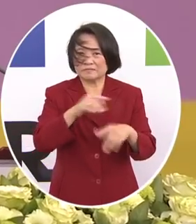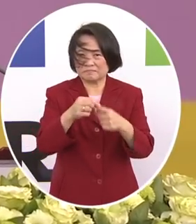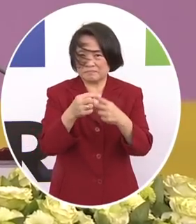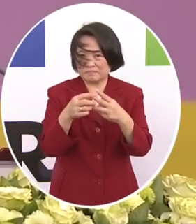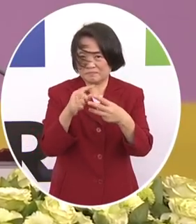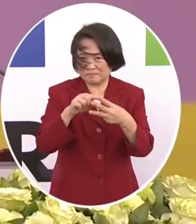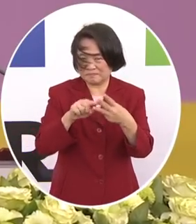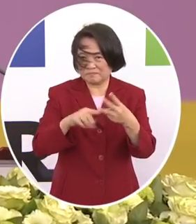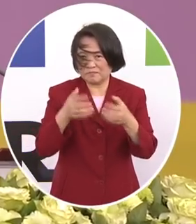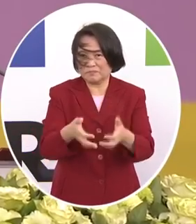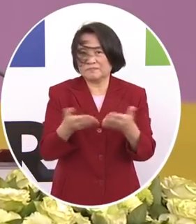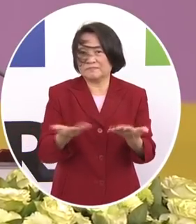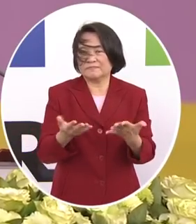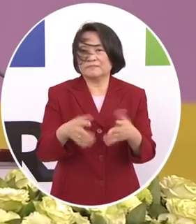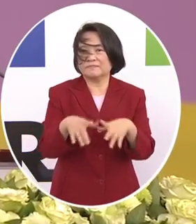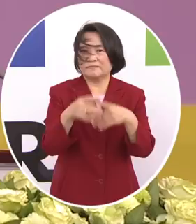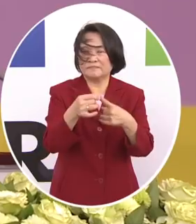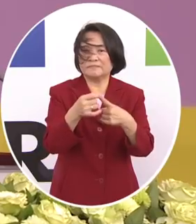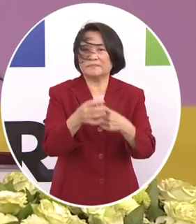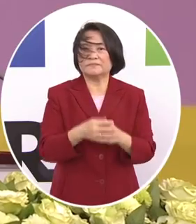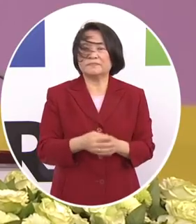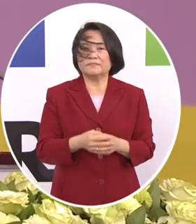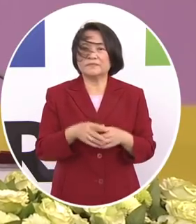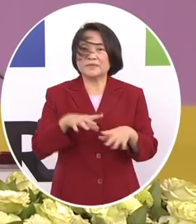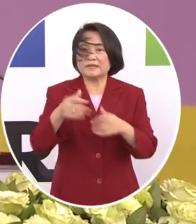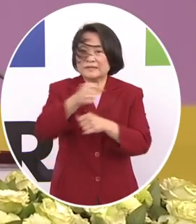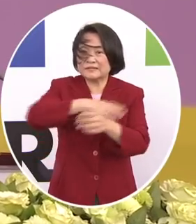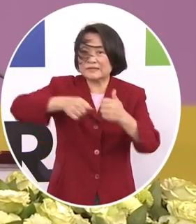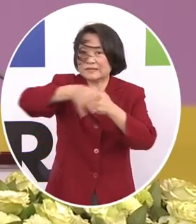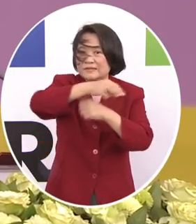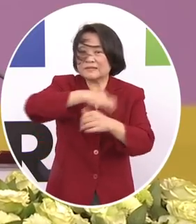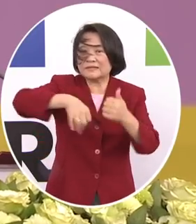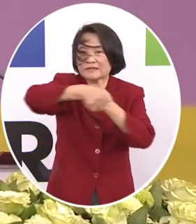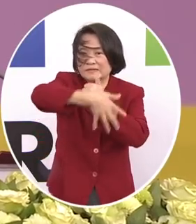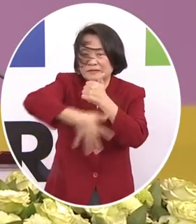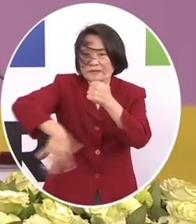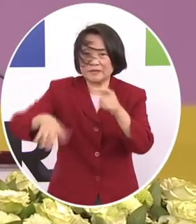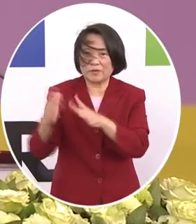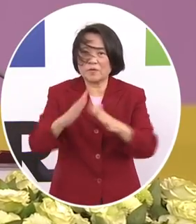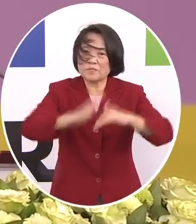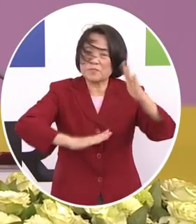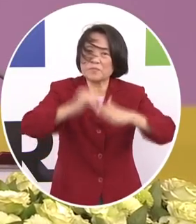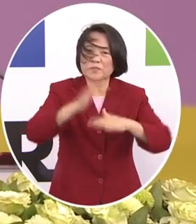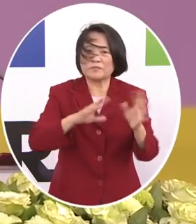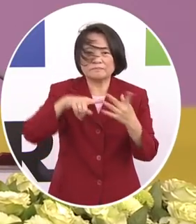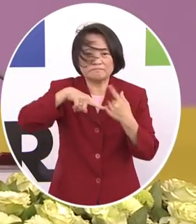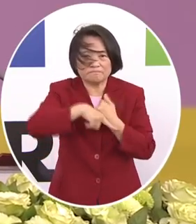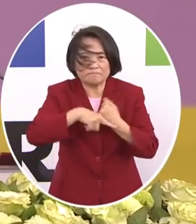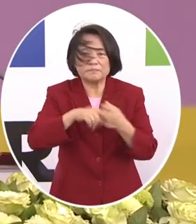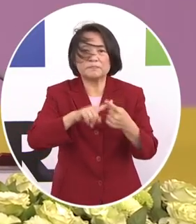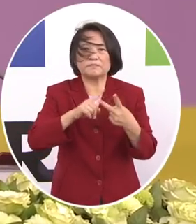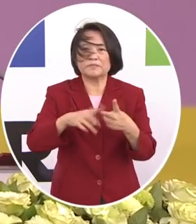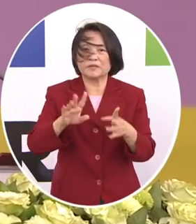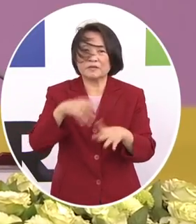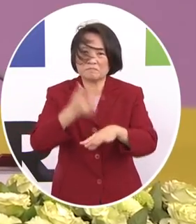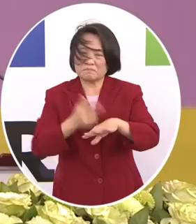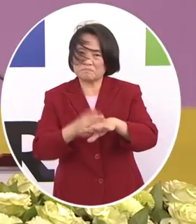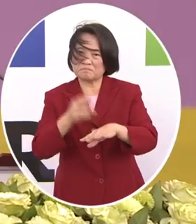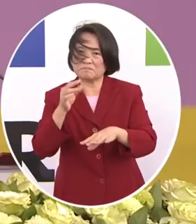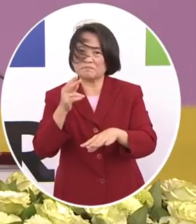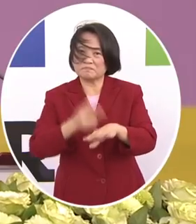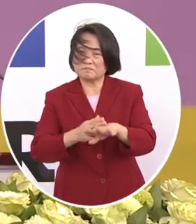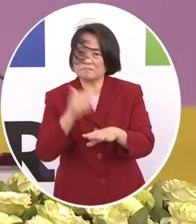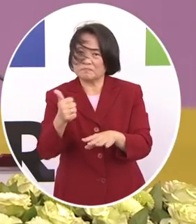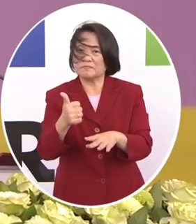事情。第一，从产业结构及资源互补的角度，在研发跟尖端制造领域